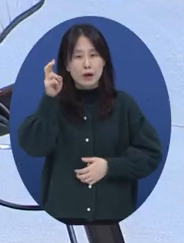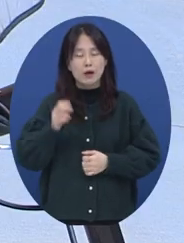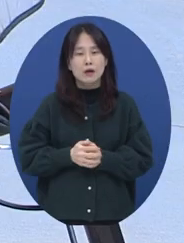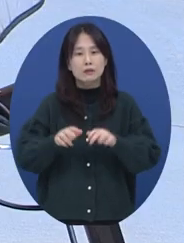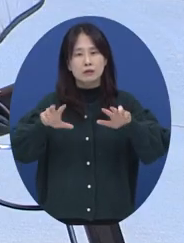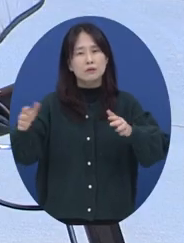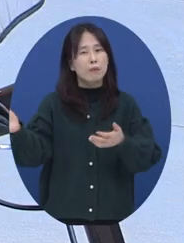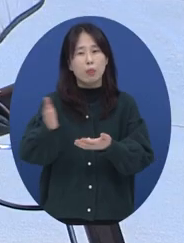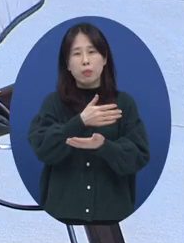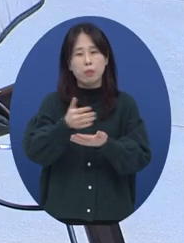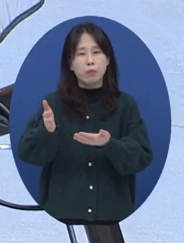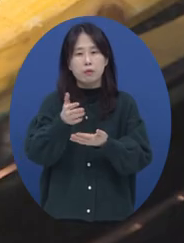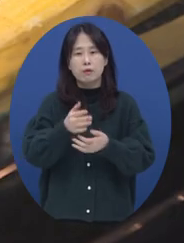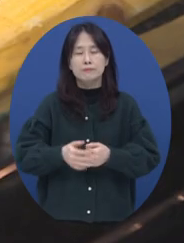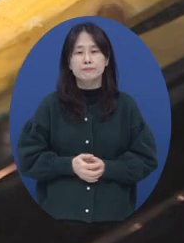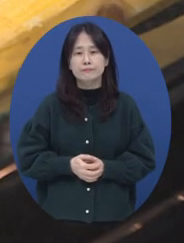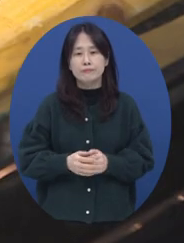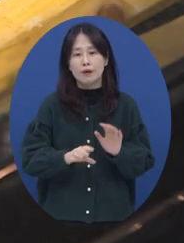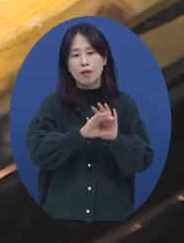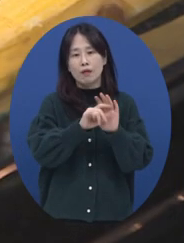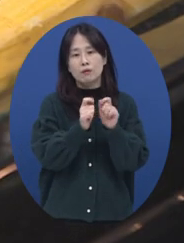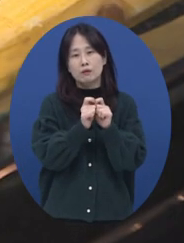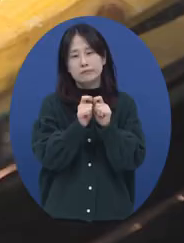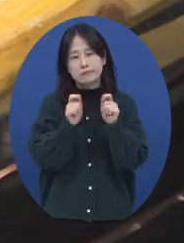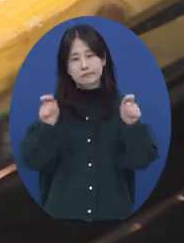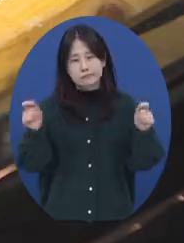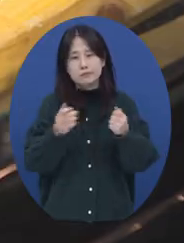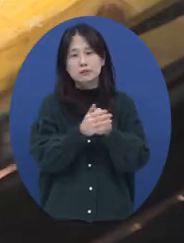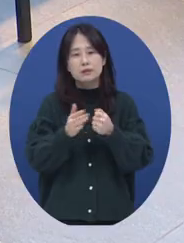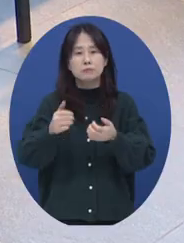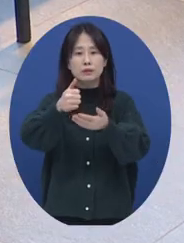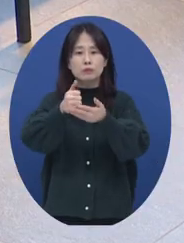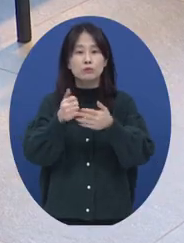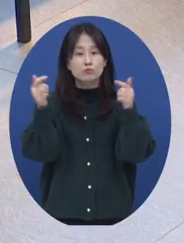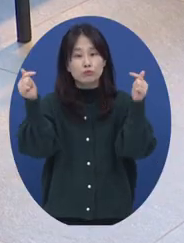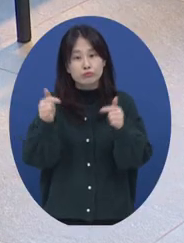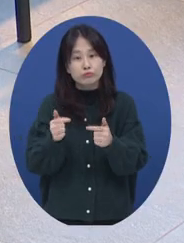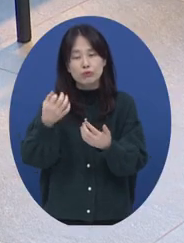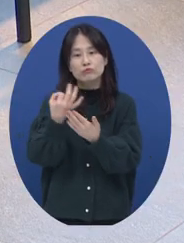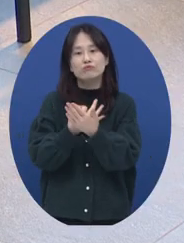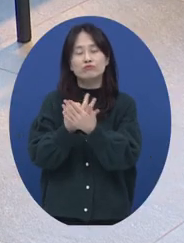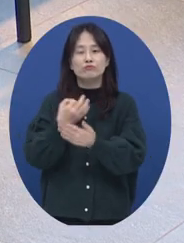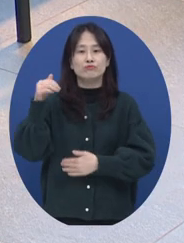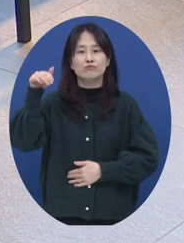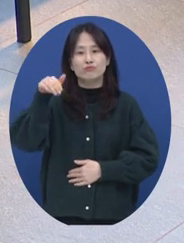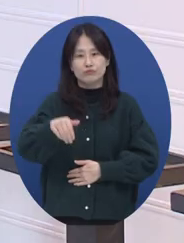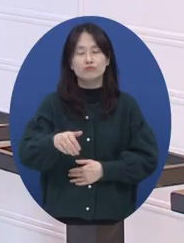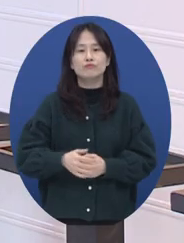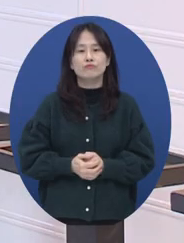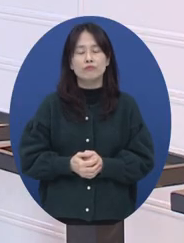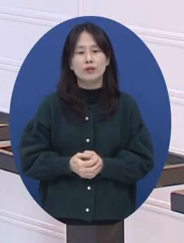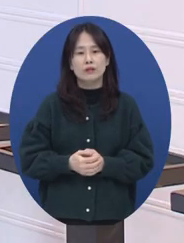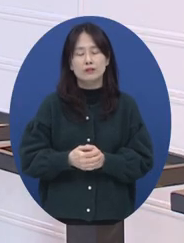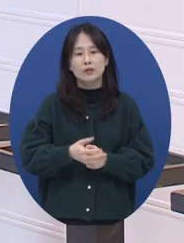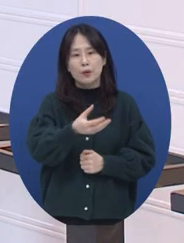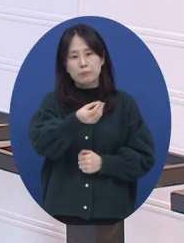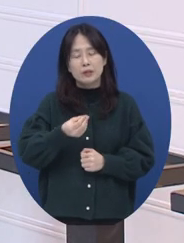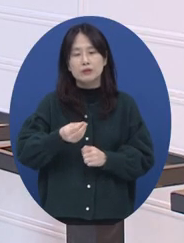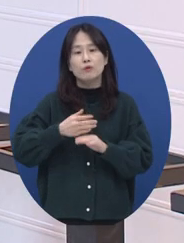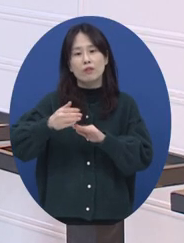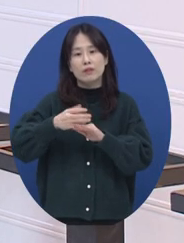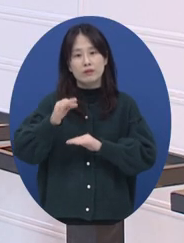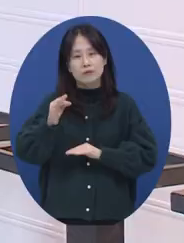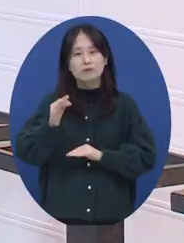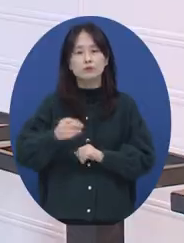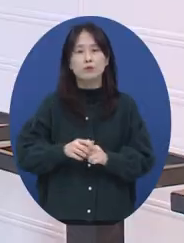썰렁합니다 크로 날 구가 장기화하면서 손님이 줄어 매출이 떨어졌지만 임대료와 인건비 는